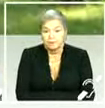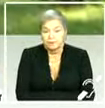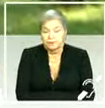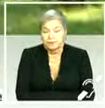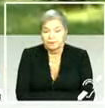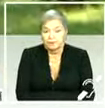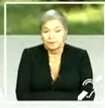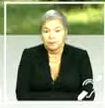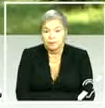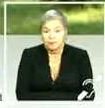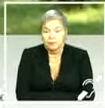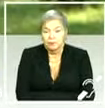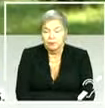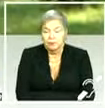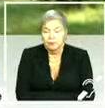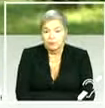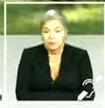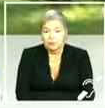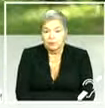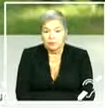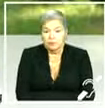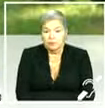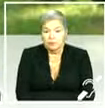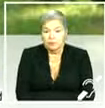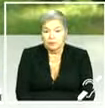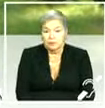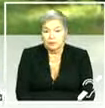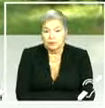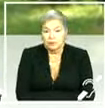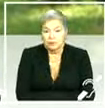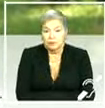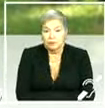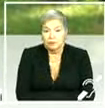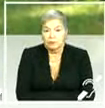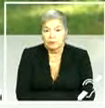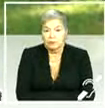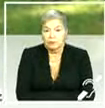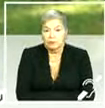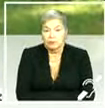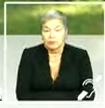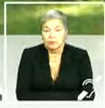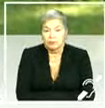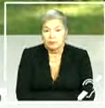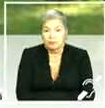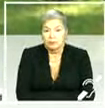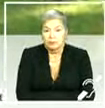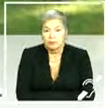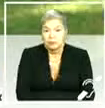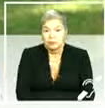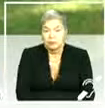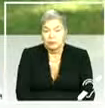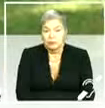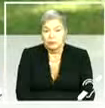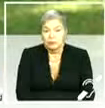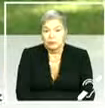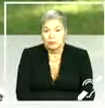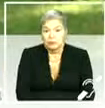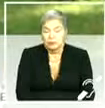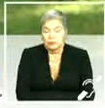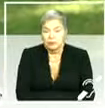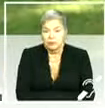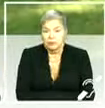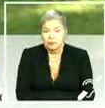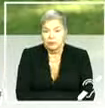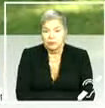нефтепродуктов больше пойдет на внутренний рынок, и цены остановят свой рост, и дефициты, скорее всего, исчезнут. Однако,